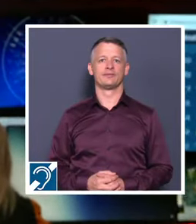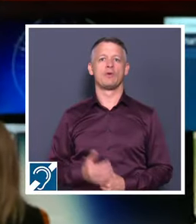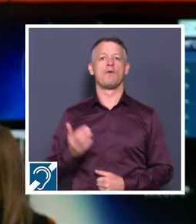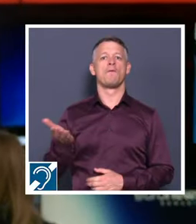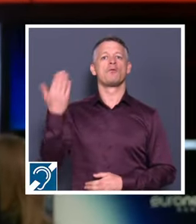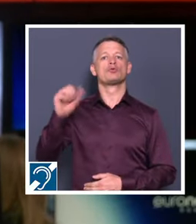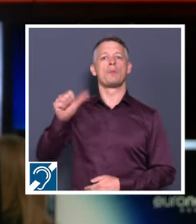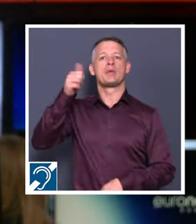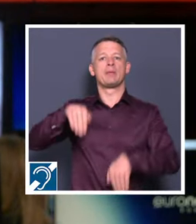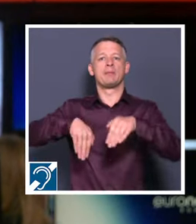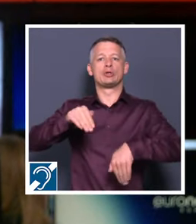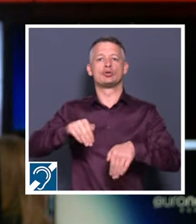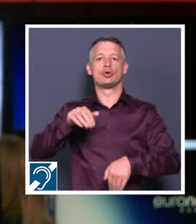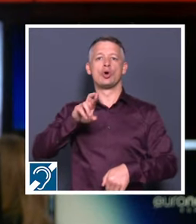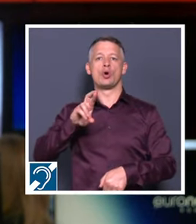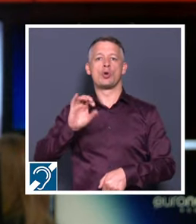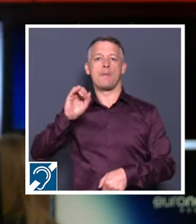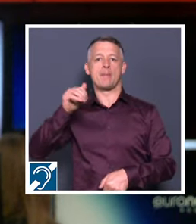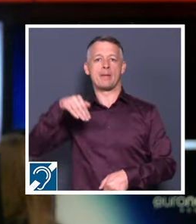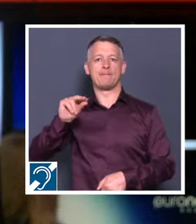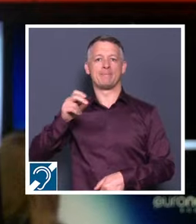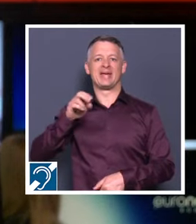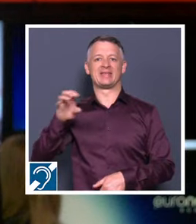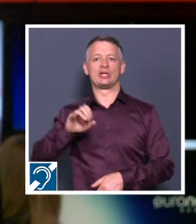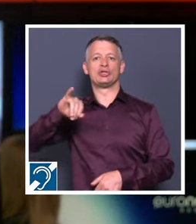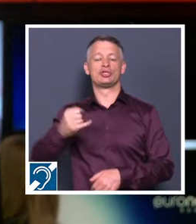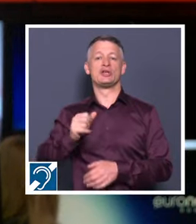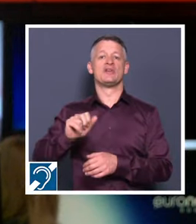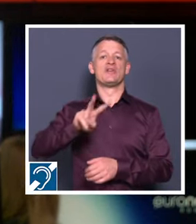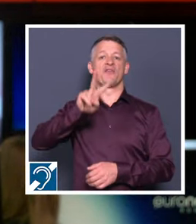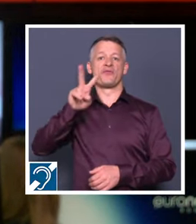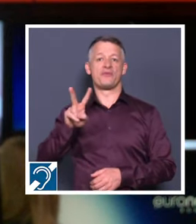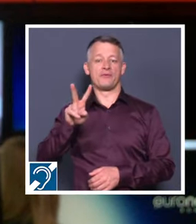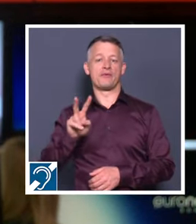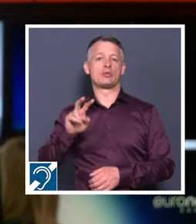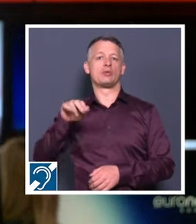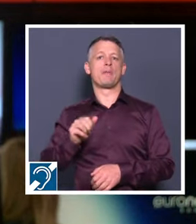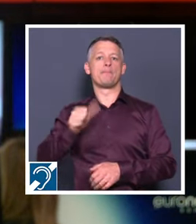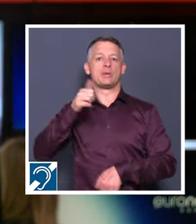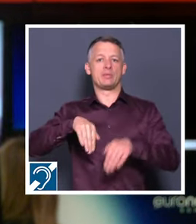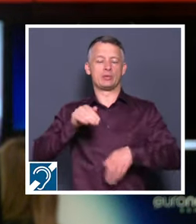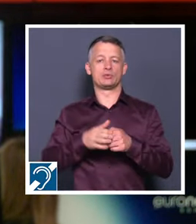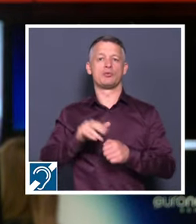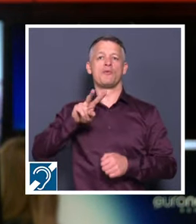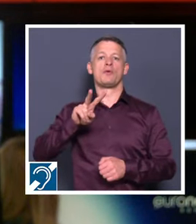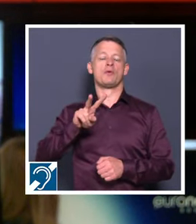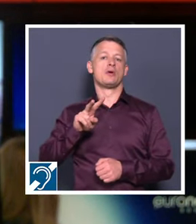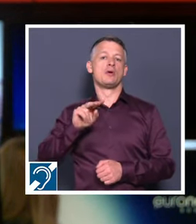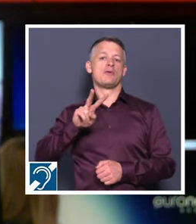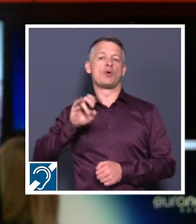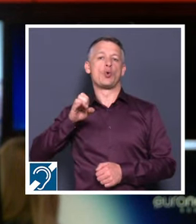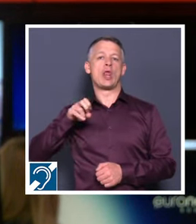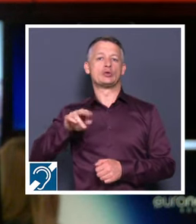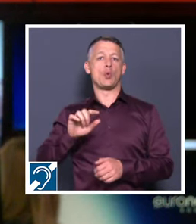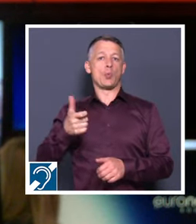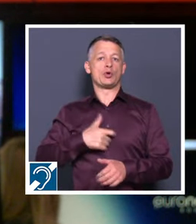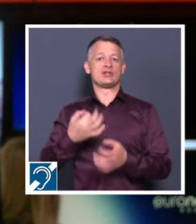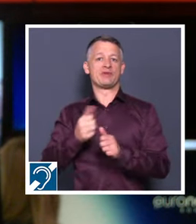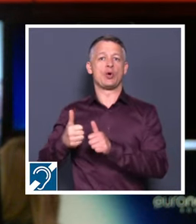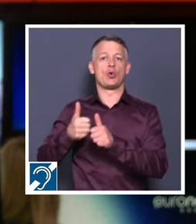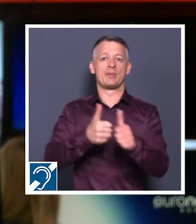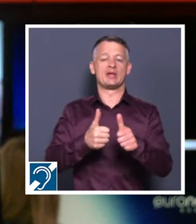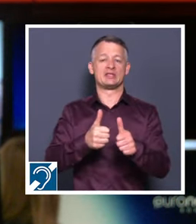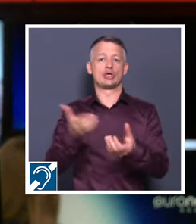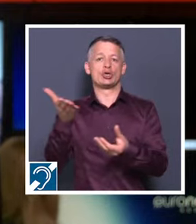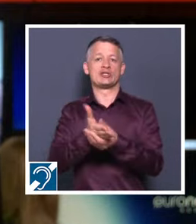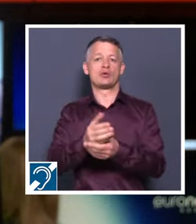Fostul premier Petre Roman și fostul vicepremier Gelu Voican Voiculescu pot fi urmăriți penal în dosarul Mineriadei după ce Klaus Iohannis a